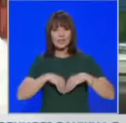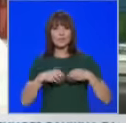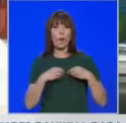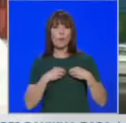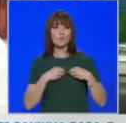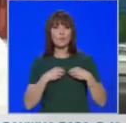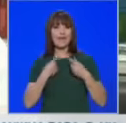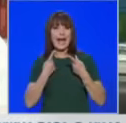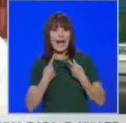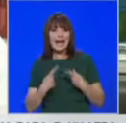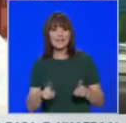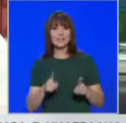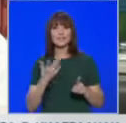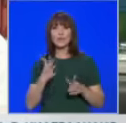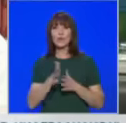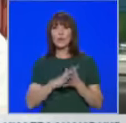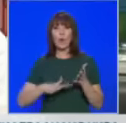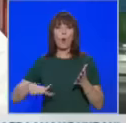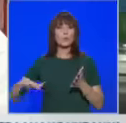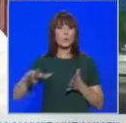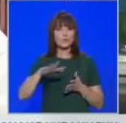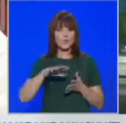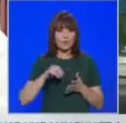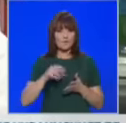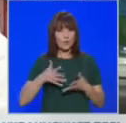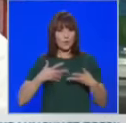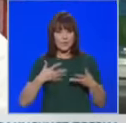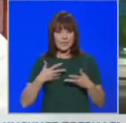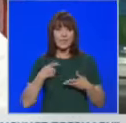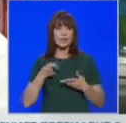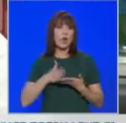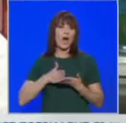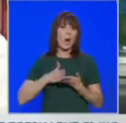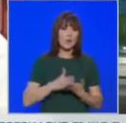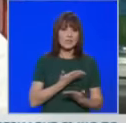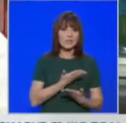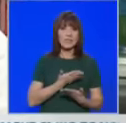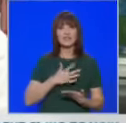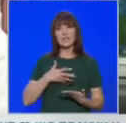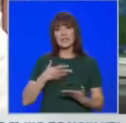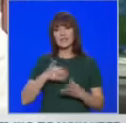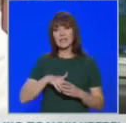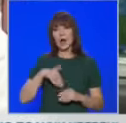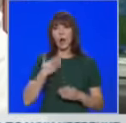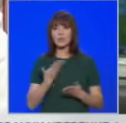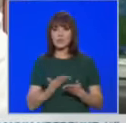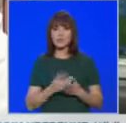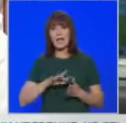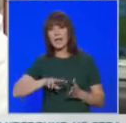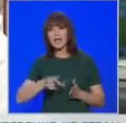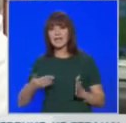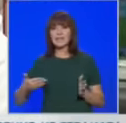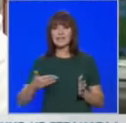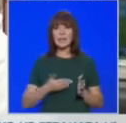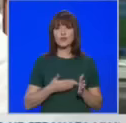от това, което обществото иска, той бива или отстраняван, или му е искана оставката, или срещу него се образуват